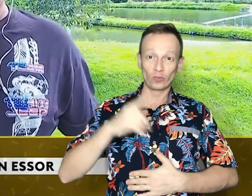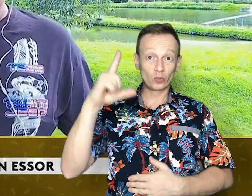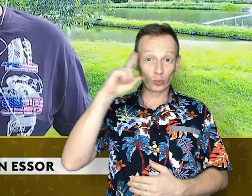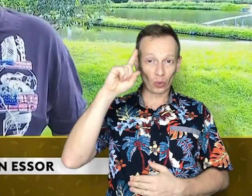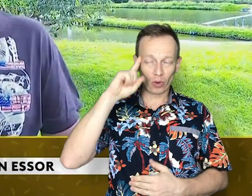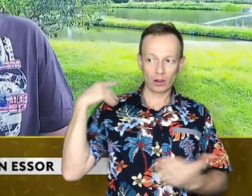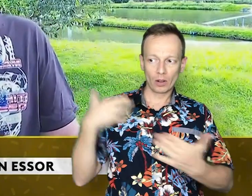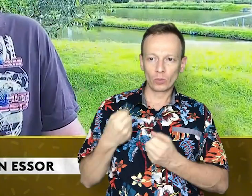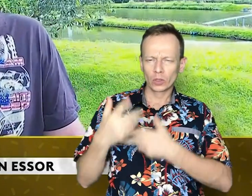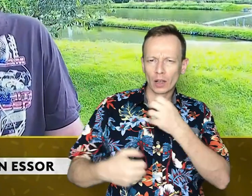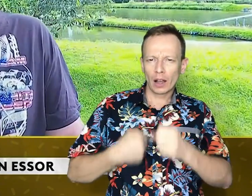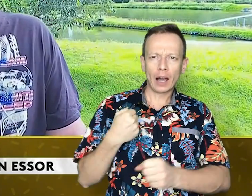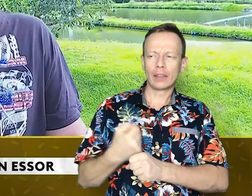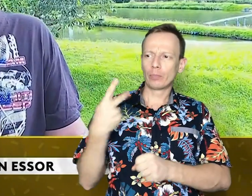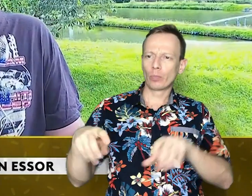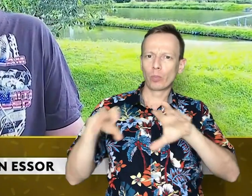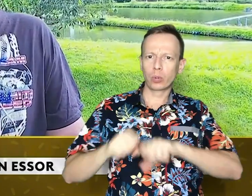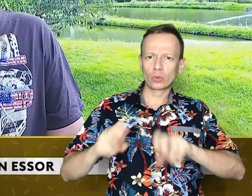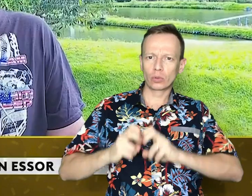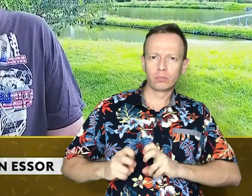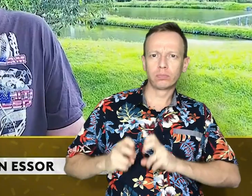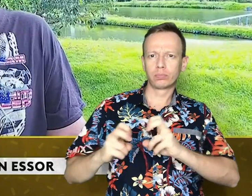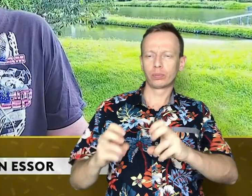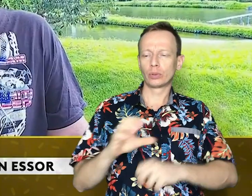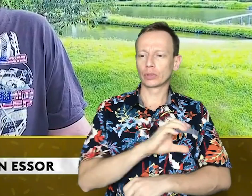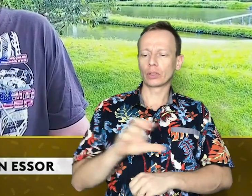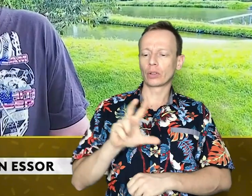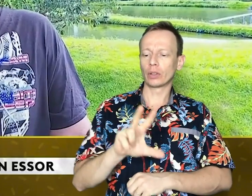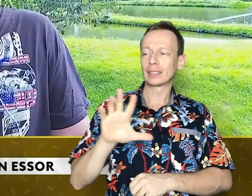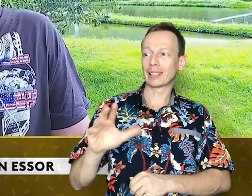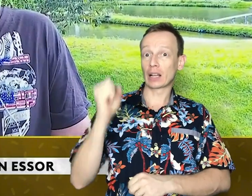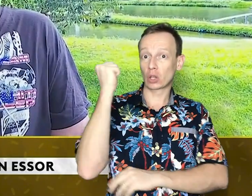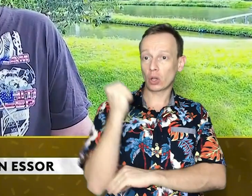produisez 135 tonnes de crevettes par an.